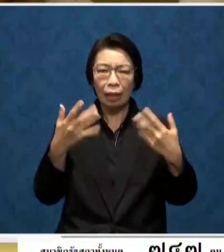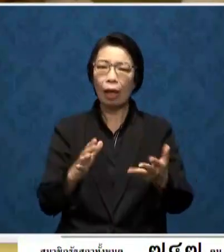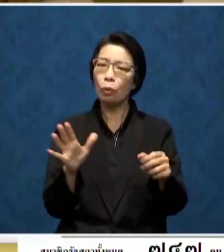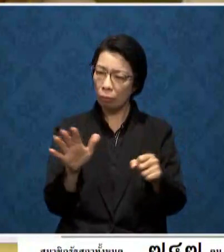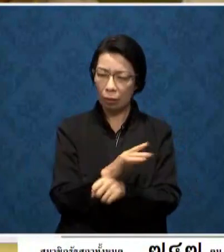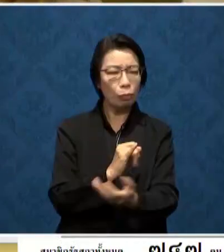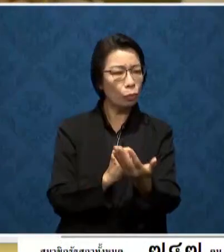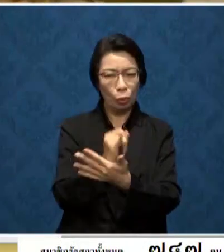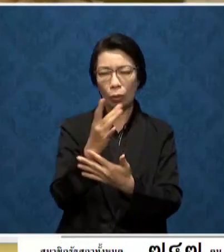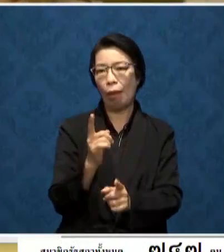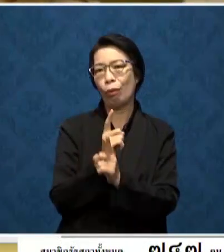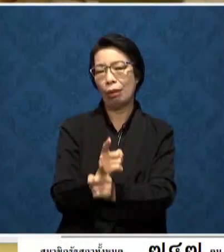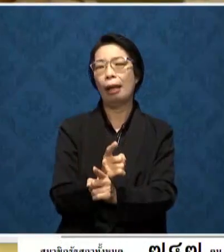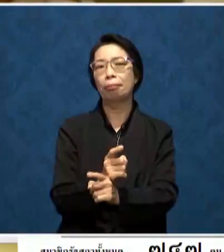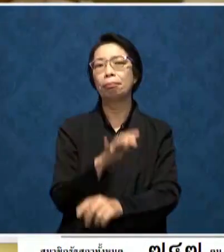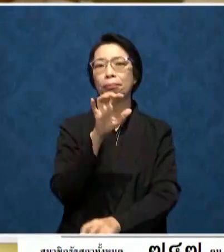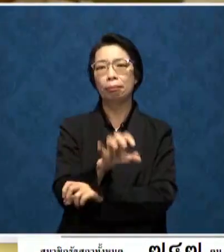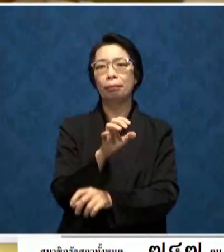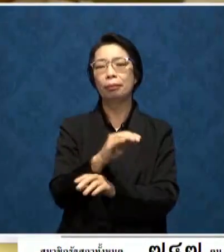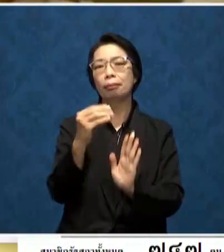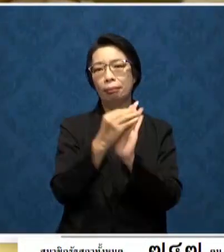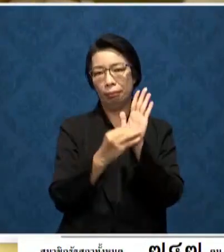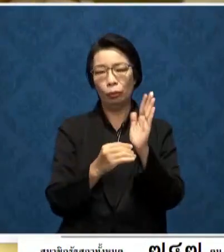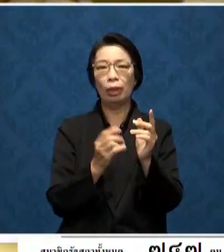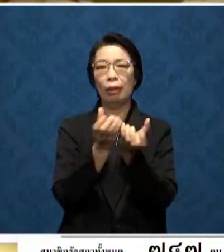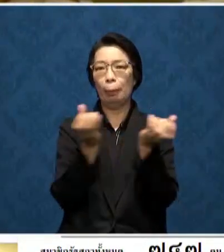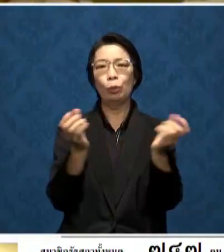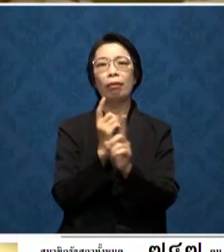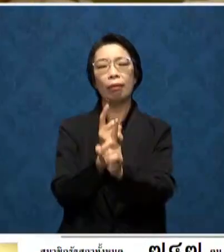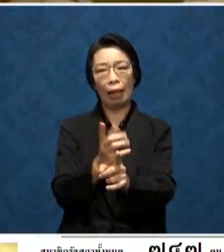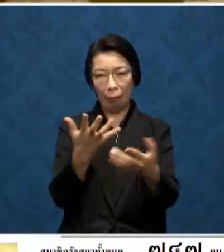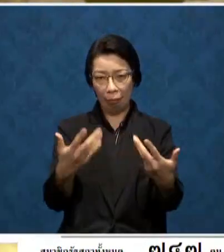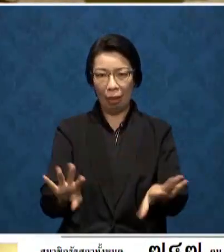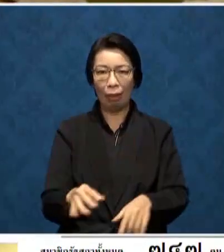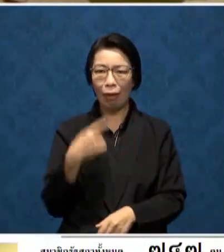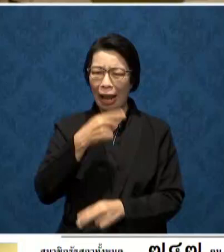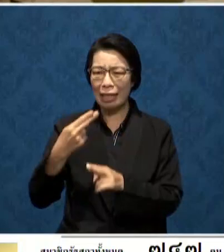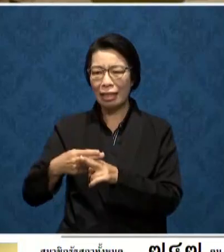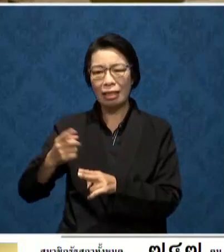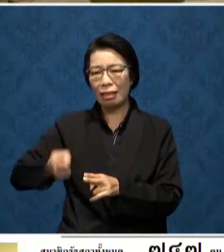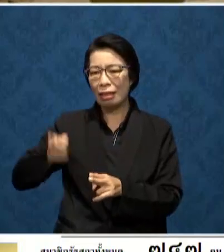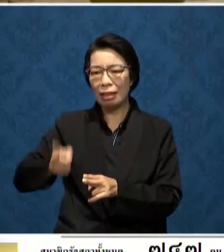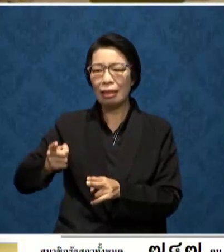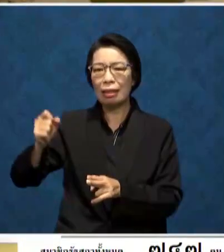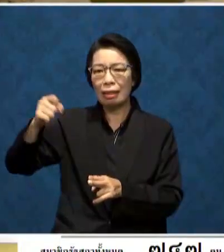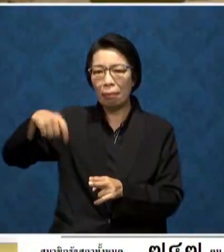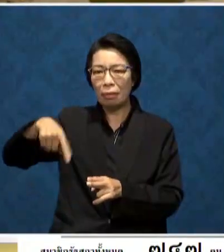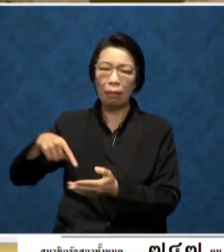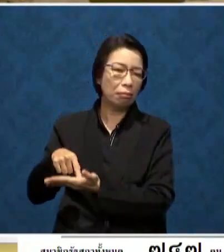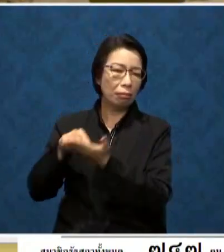ด้วยบทบญติ thoi cําในรัฐ์หนูลที่บัญญติวิชัดเจรดันั้นการเซνεirmcorชื่อส้ม มาพินาใน ansch